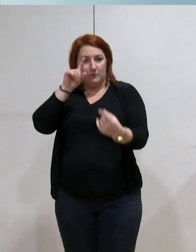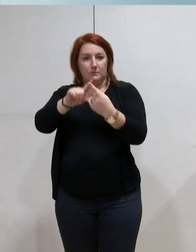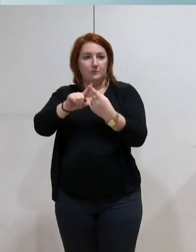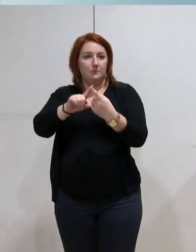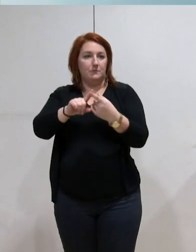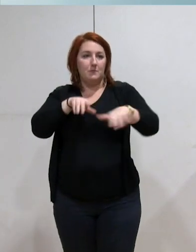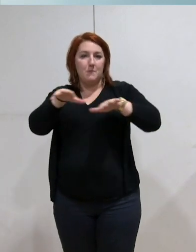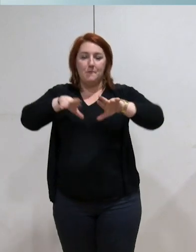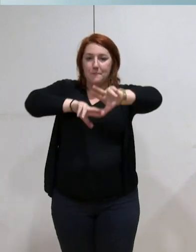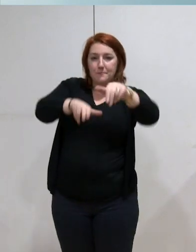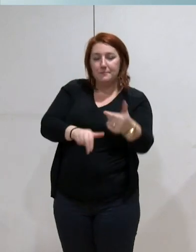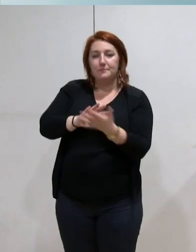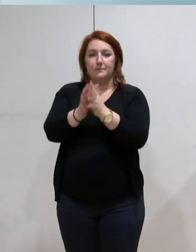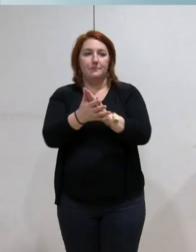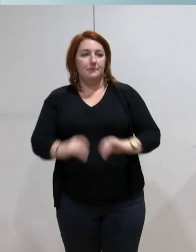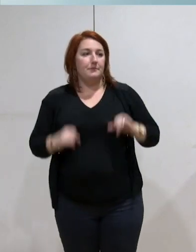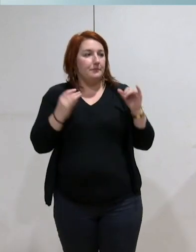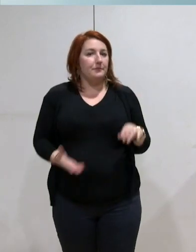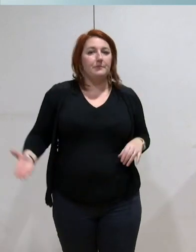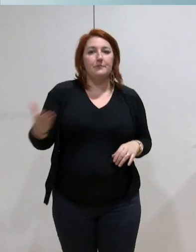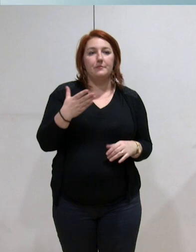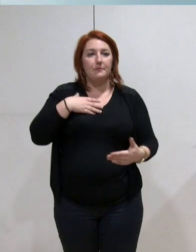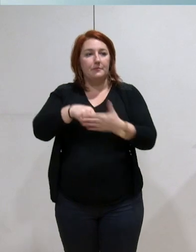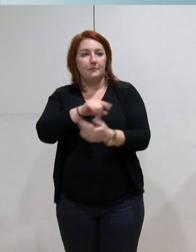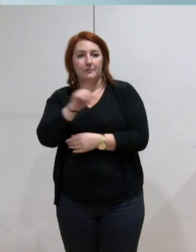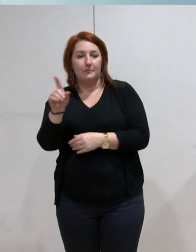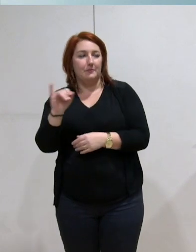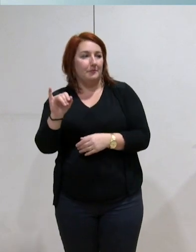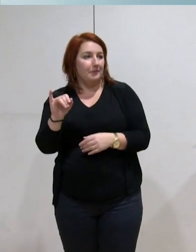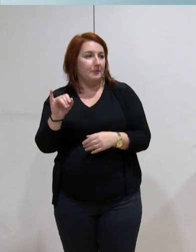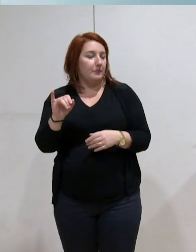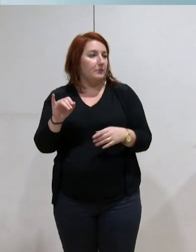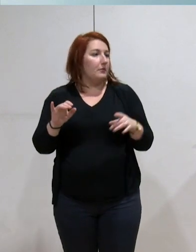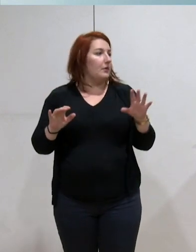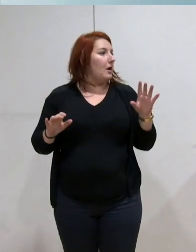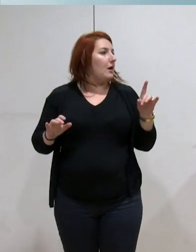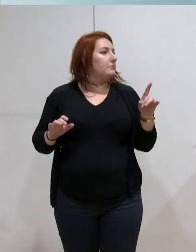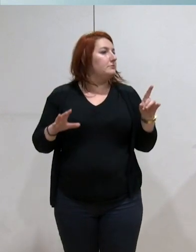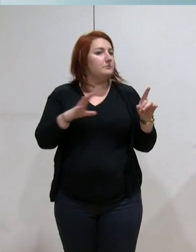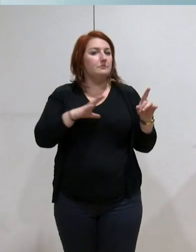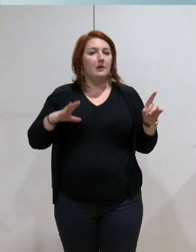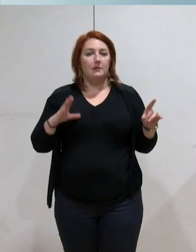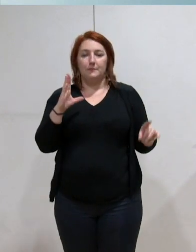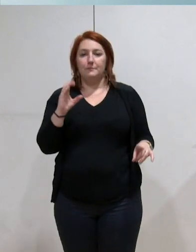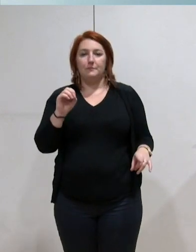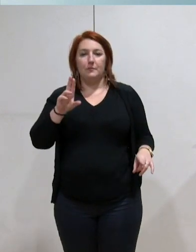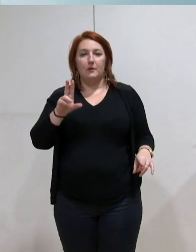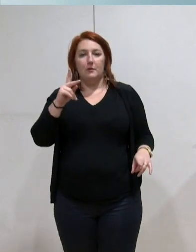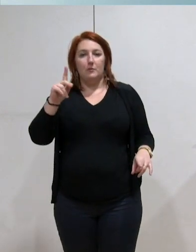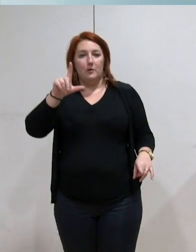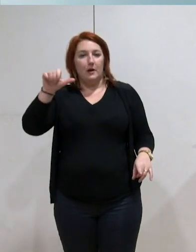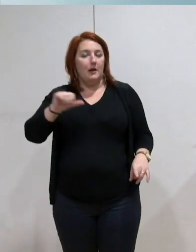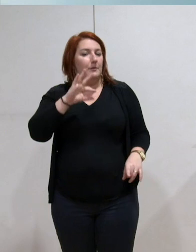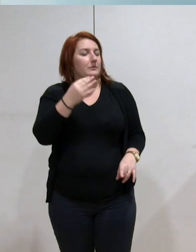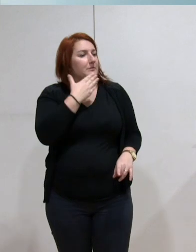jeunesse qui ne prend pas part au vote qui s'abstient qui vote ah madame boucala oui